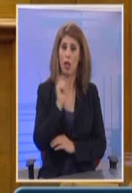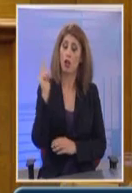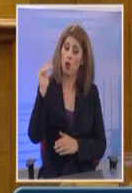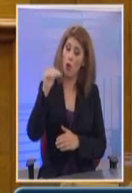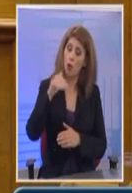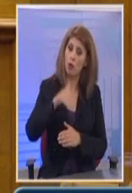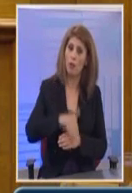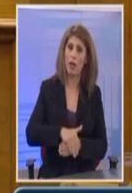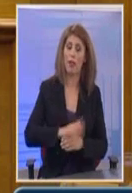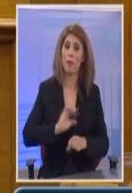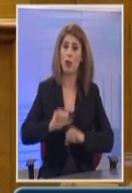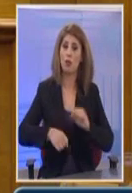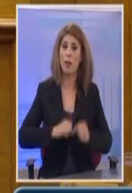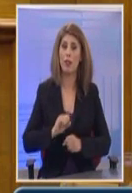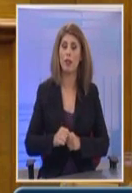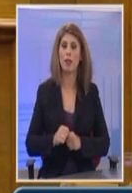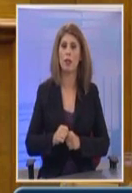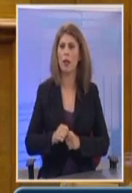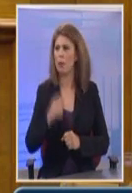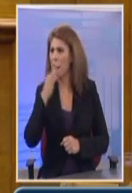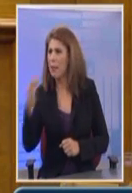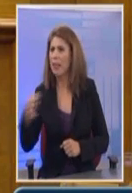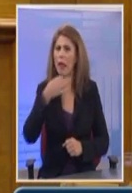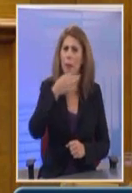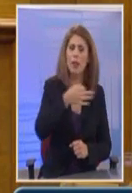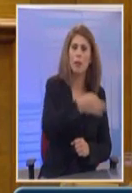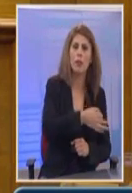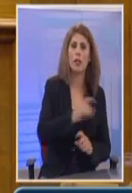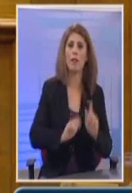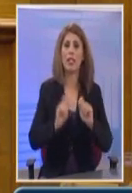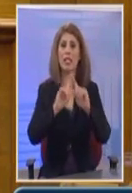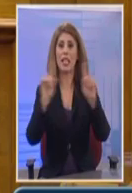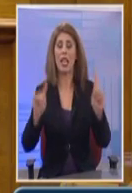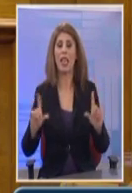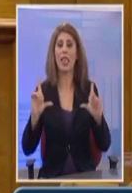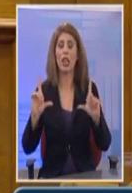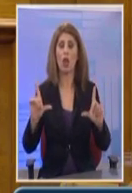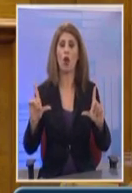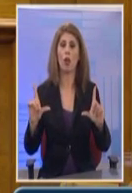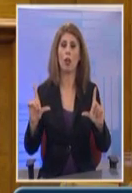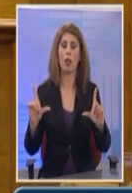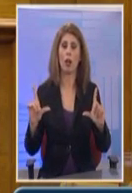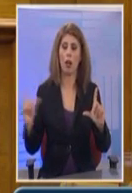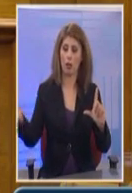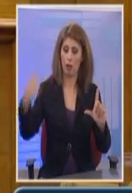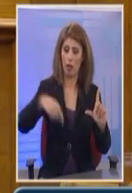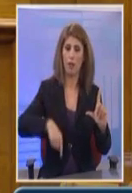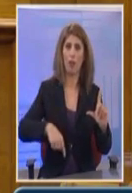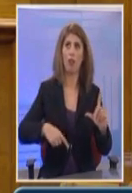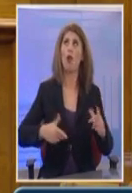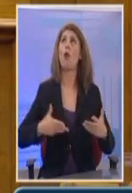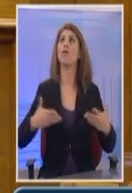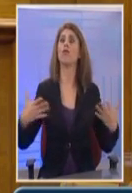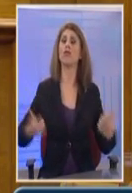νύχτα προσπαθούσατε με διαρροές να διαμορφώσετε την εικόνα ότι έρχεστε πίσω θριαμβευτής. Γιατί